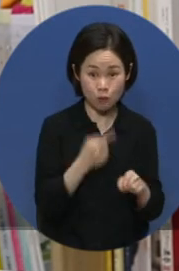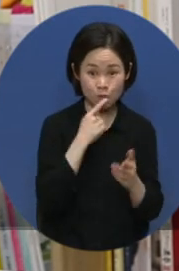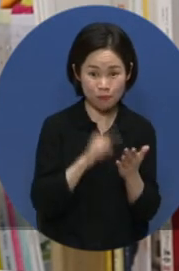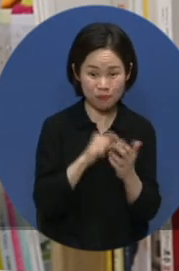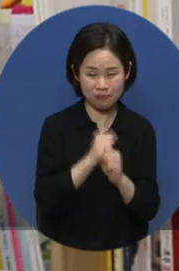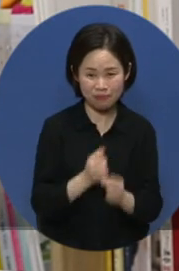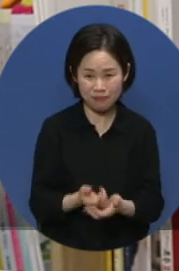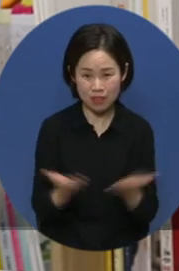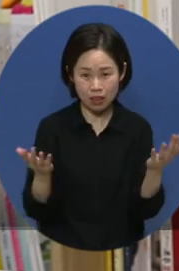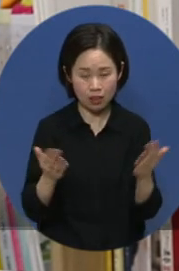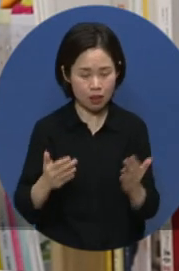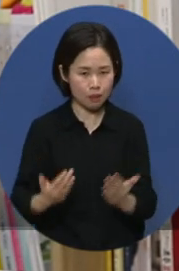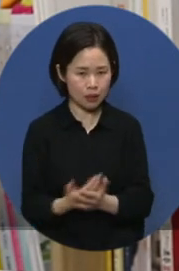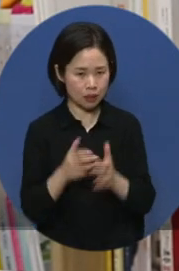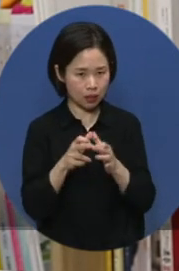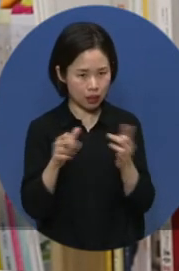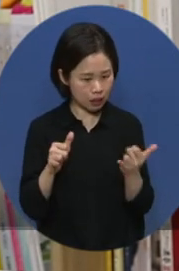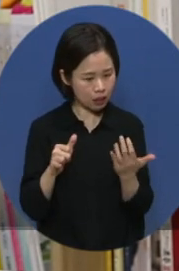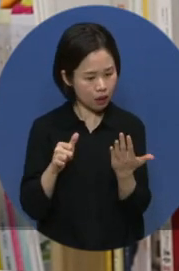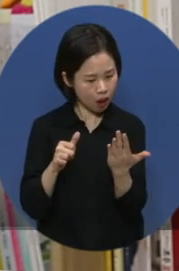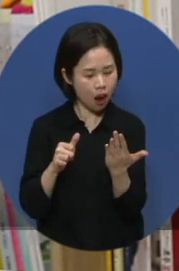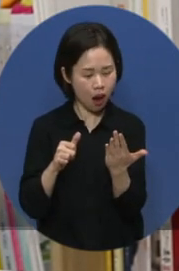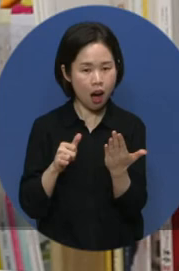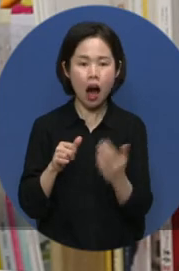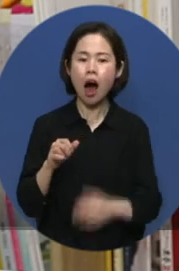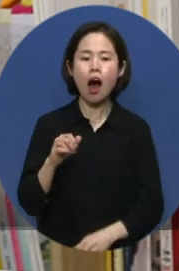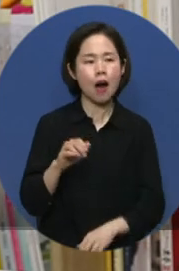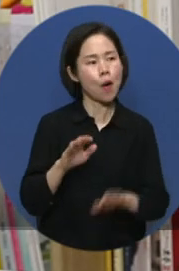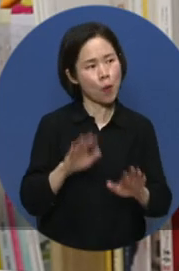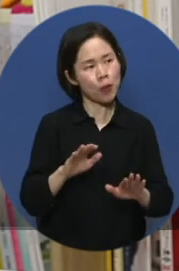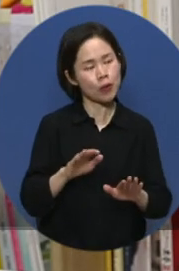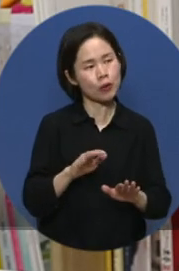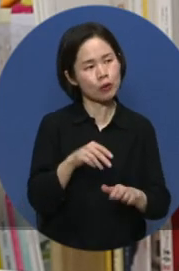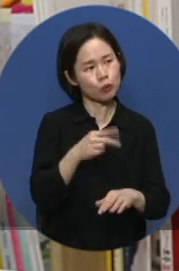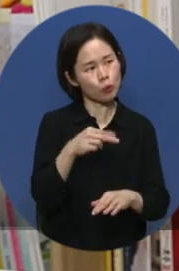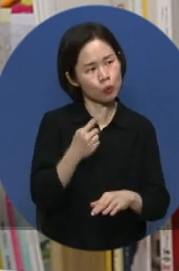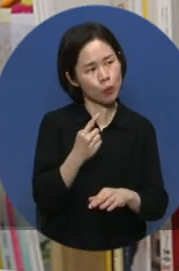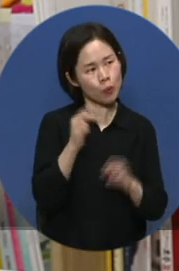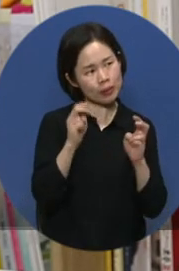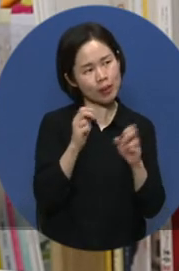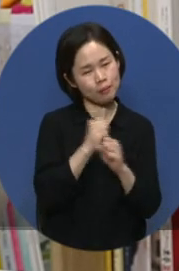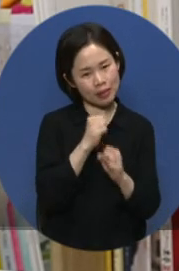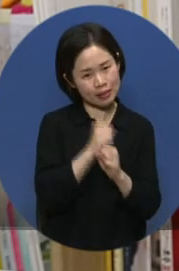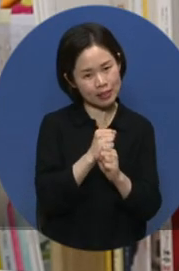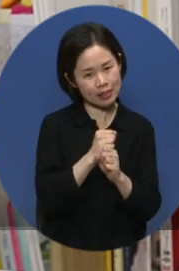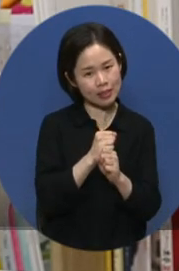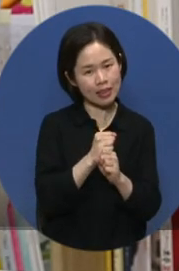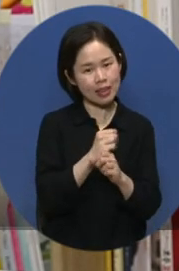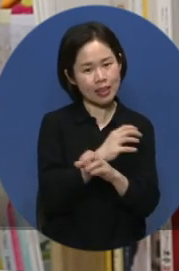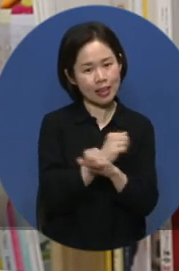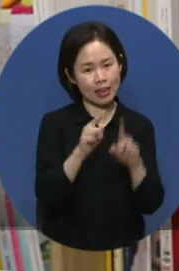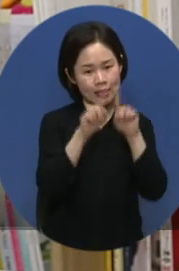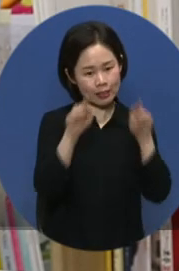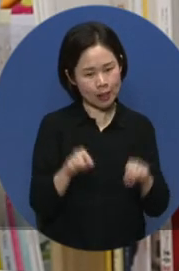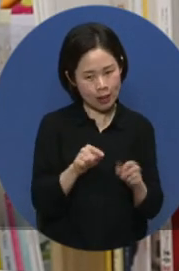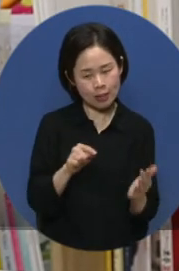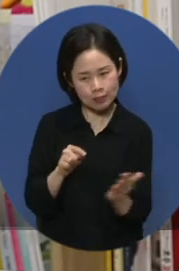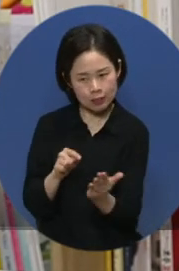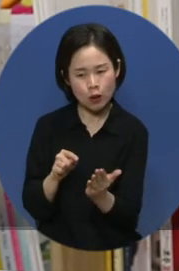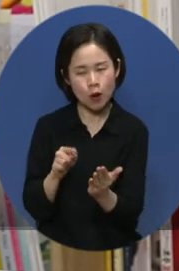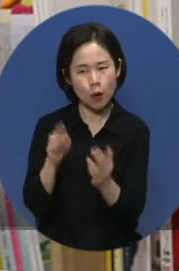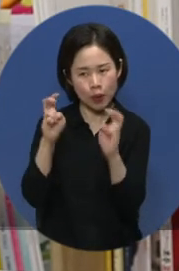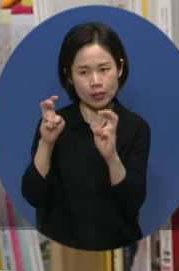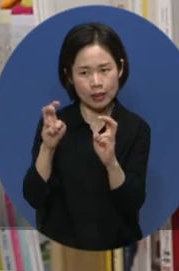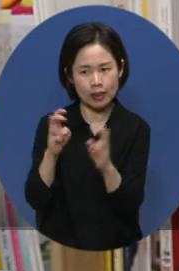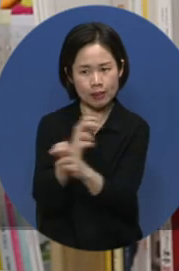발달장애인분이 오늘 소소에서 만든 근로계약서를 가지고 회사에서 계약서를 썼다 이렇게 이제 저한테 메시지가 온 거예요.